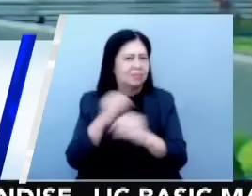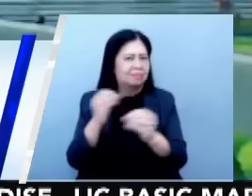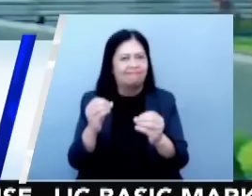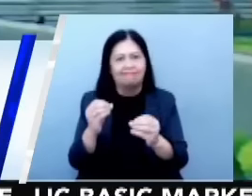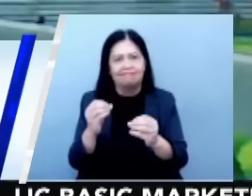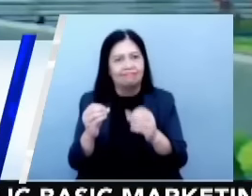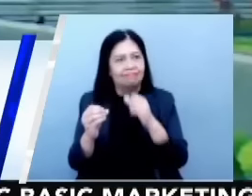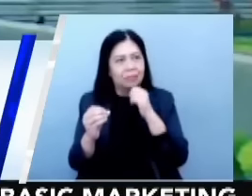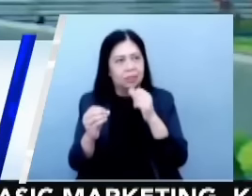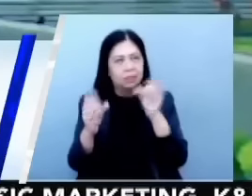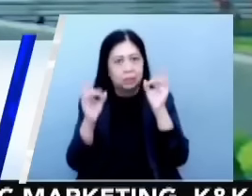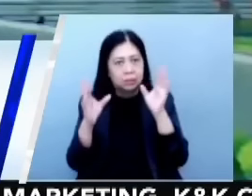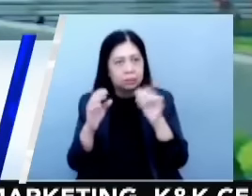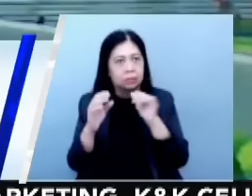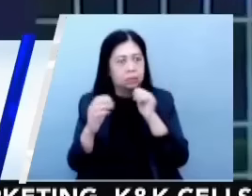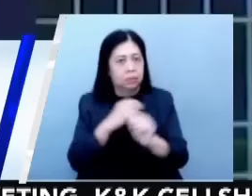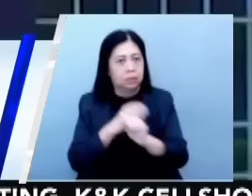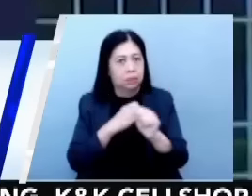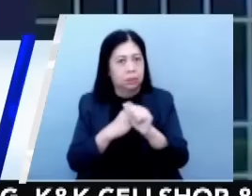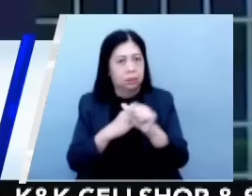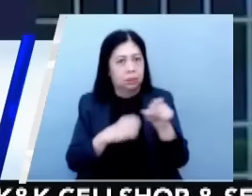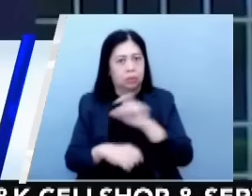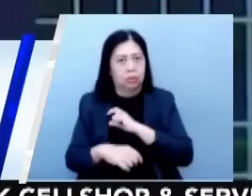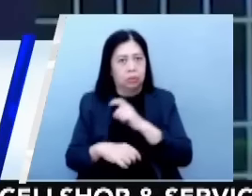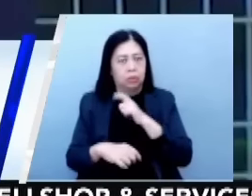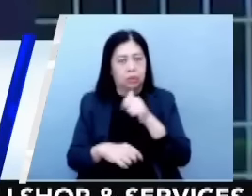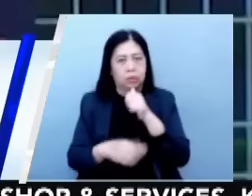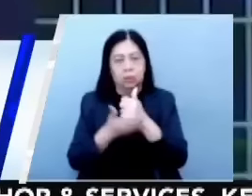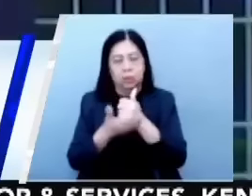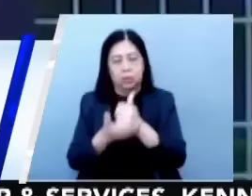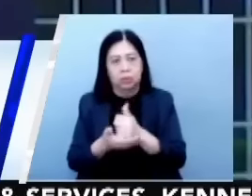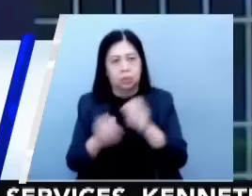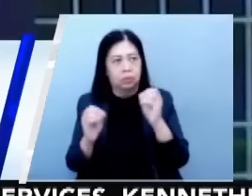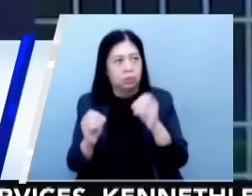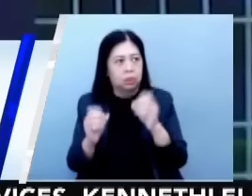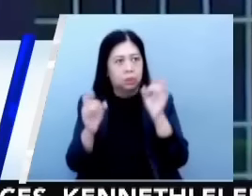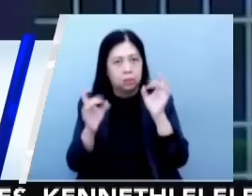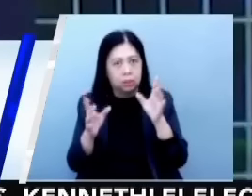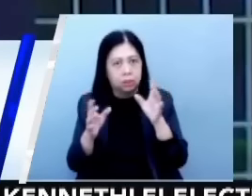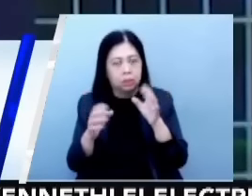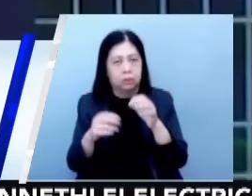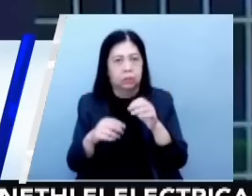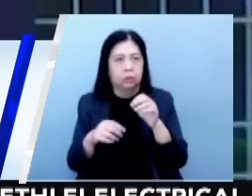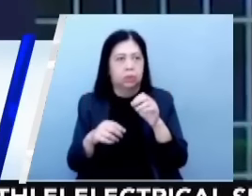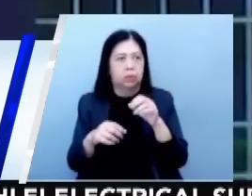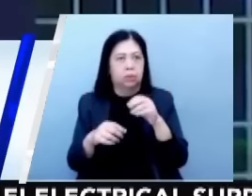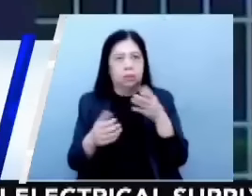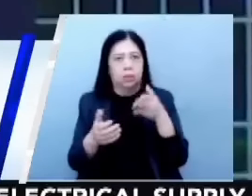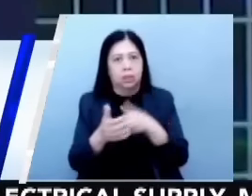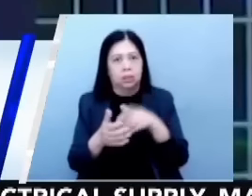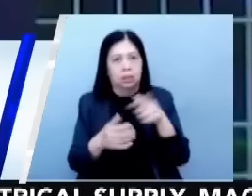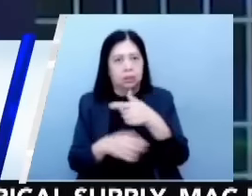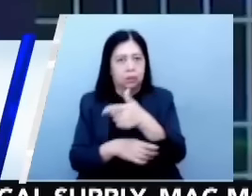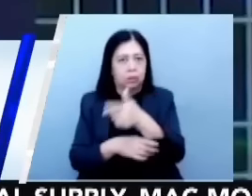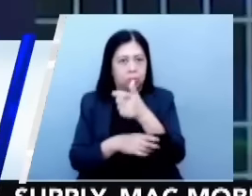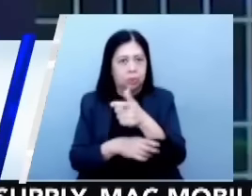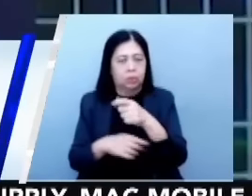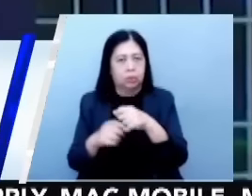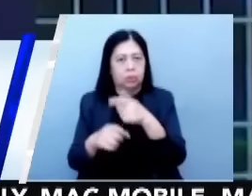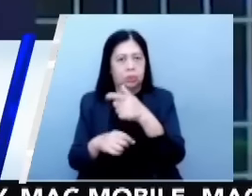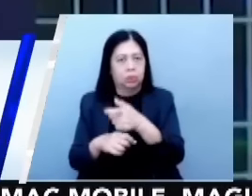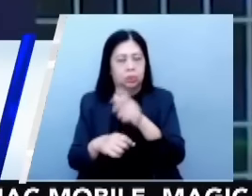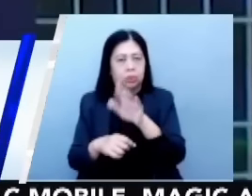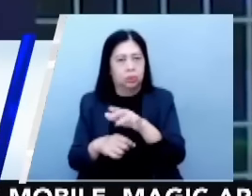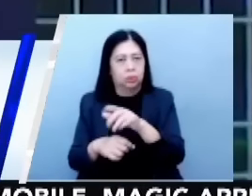yung buhay po ng police na rumiresponde. There is no imminent threat against doon sa nagpaputok, at yung pagpapaputok po niya sa maraming